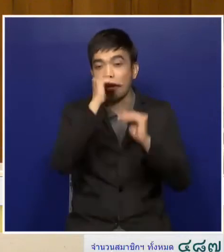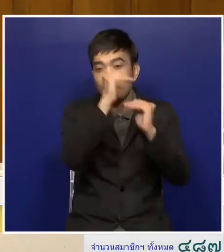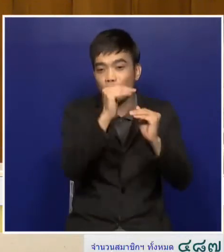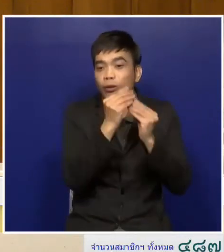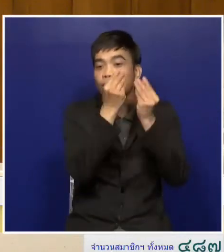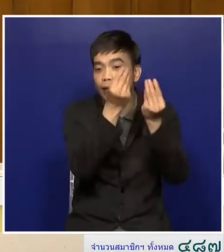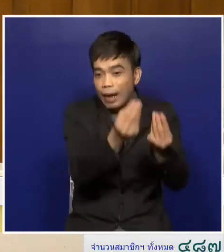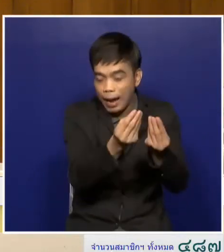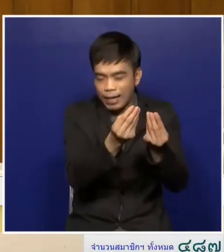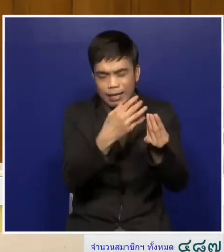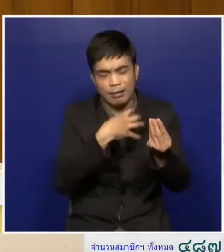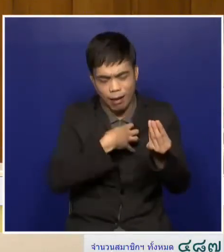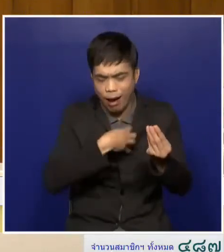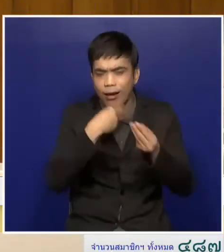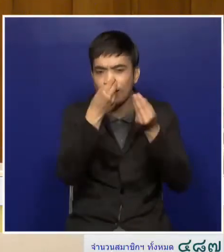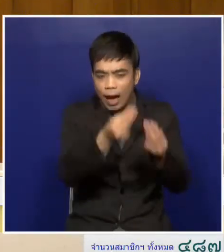การใช้กนชาอย่างเสรี